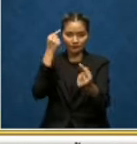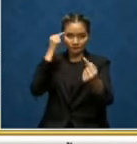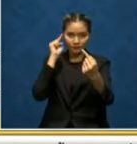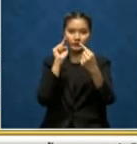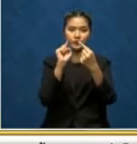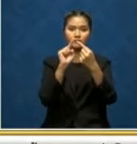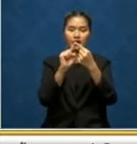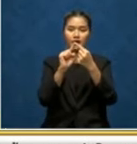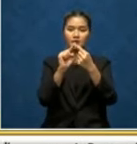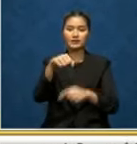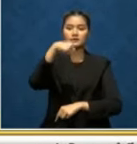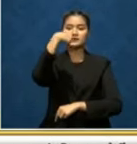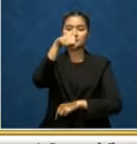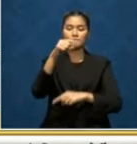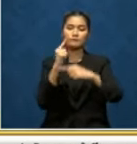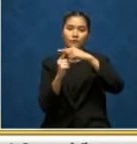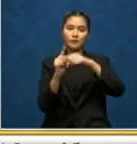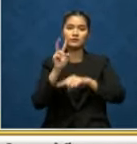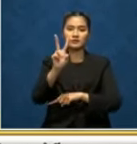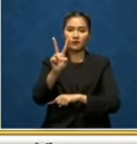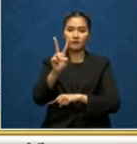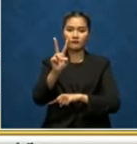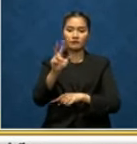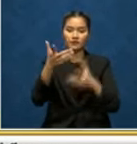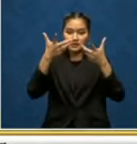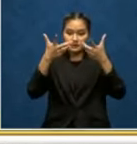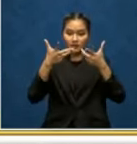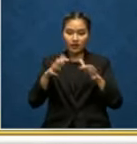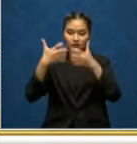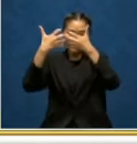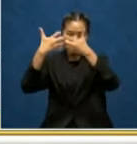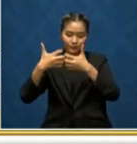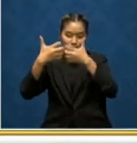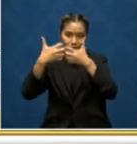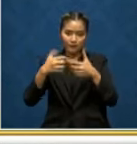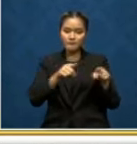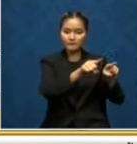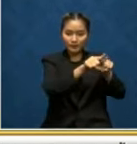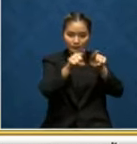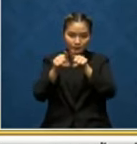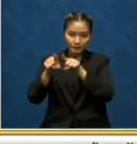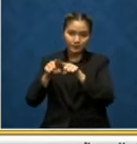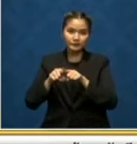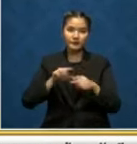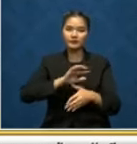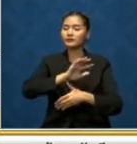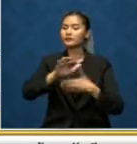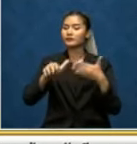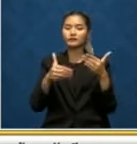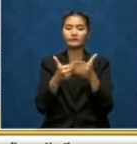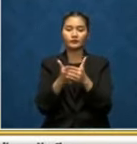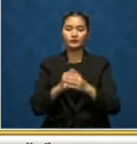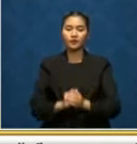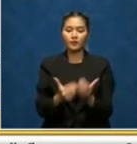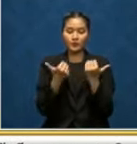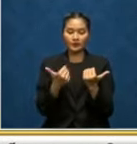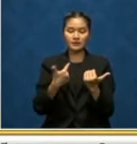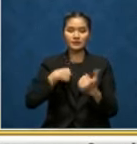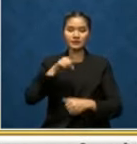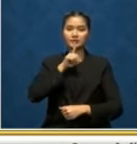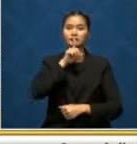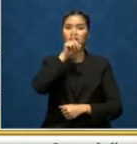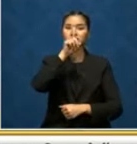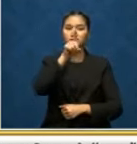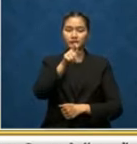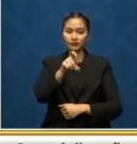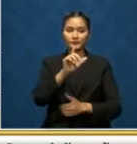หมาย 10 + 2และต้องเป็นอุตสาหกรรมชนิดเดียวกันนี้ทั้งโรงงานค่ะดิฉันนะคะจึงขอตั้งคำ